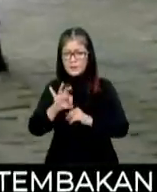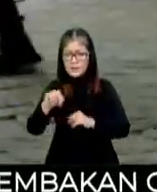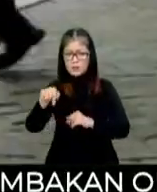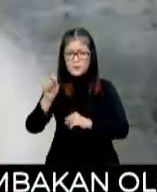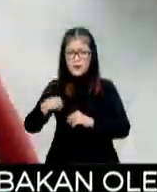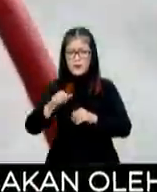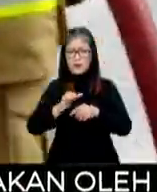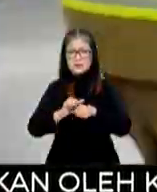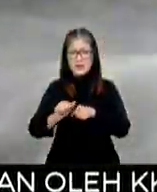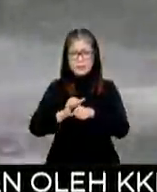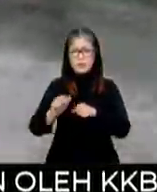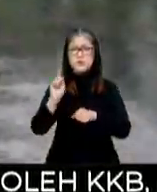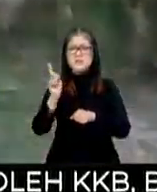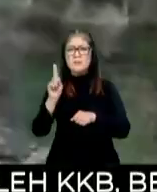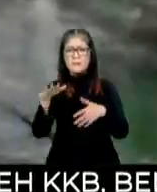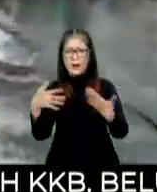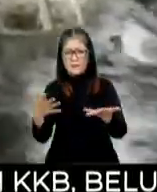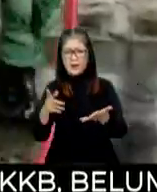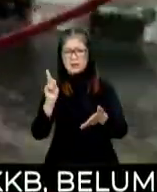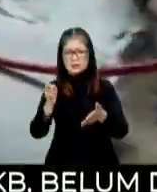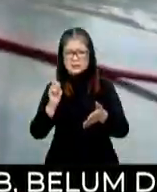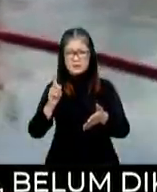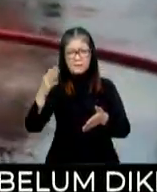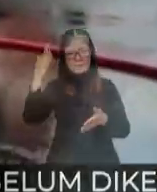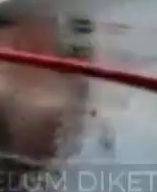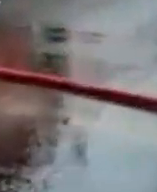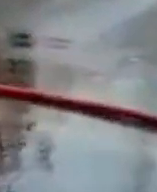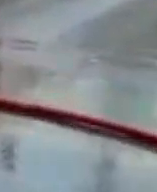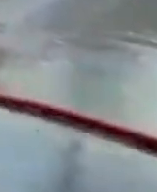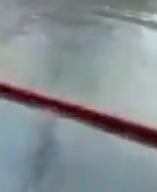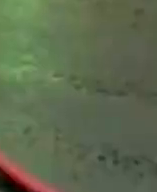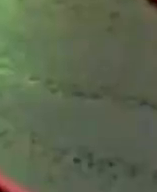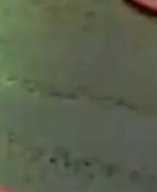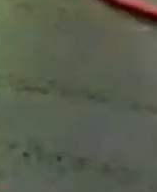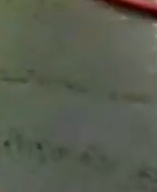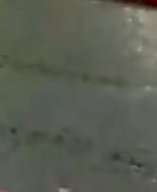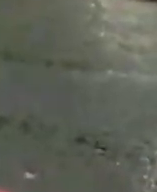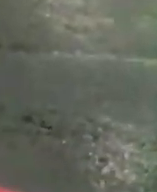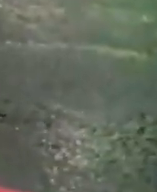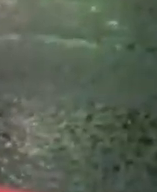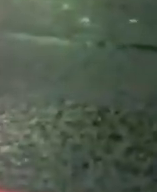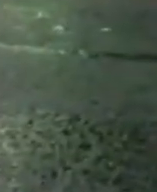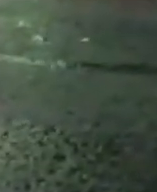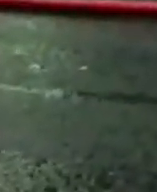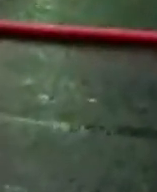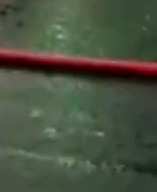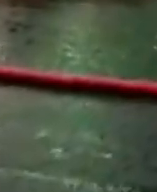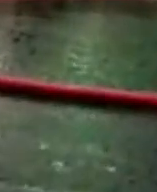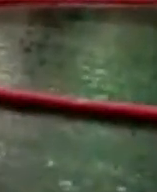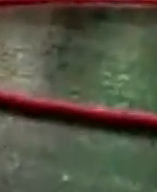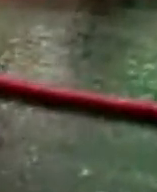membersihkan tumpahan minyak goreng. Tumpahan minyak goreng mengakibatkan jalanan menjadi licin sehingga sejumlah kendaraan roda 2 jatuh